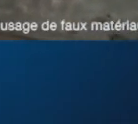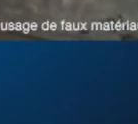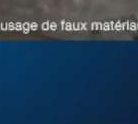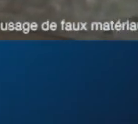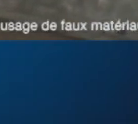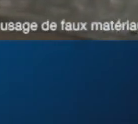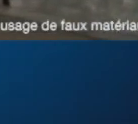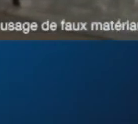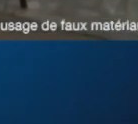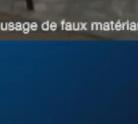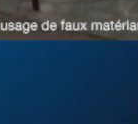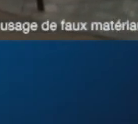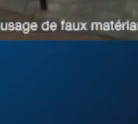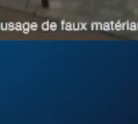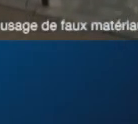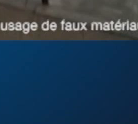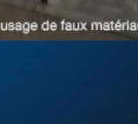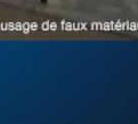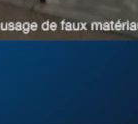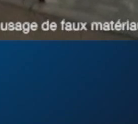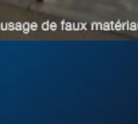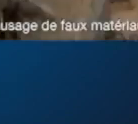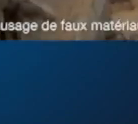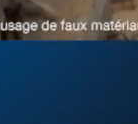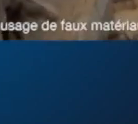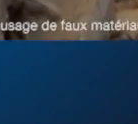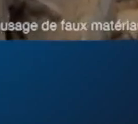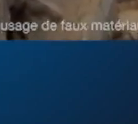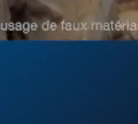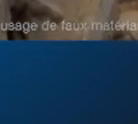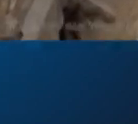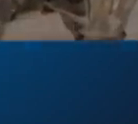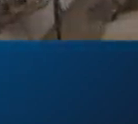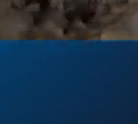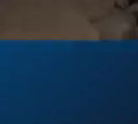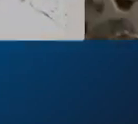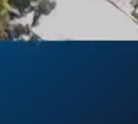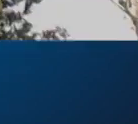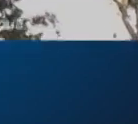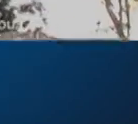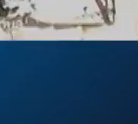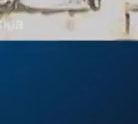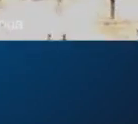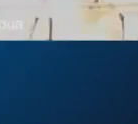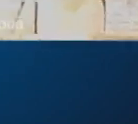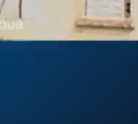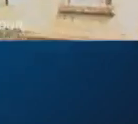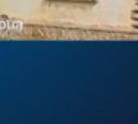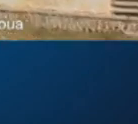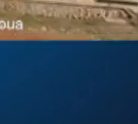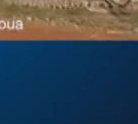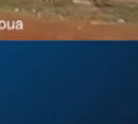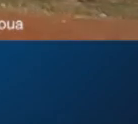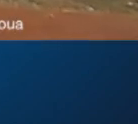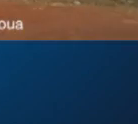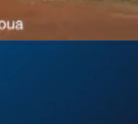sinistrés. Et ces enquêtes révèlent l'usage de faux matériaux dans la construction de ces bâtiments. Le département